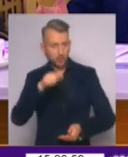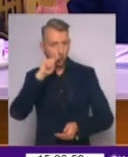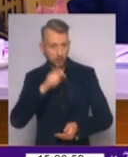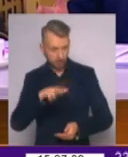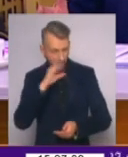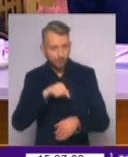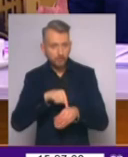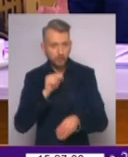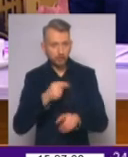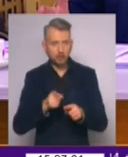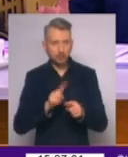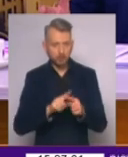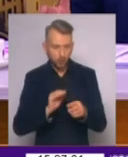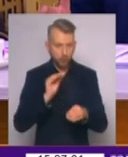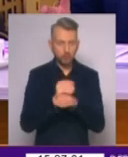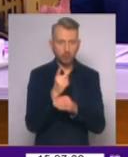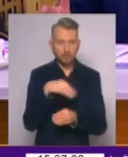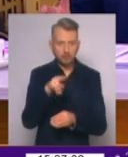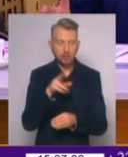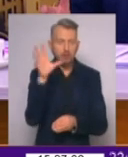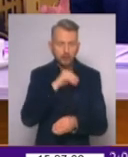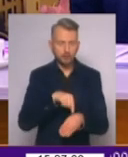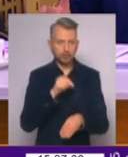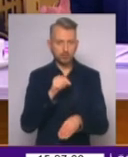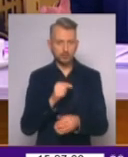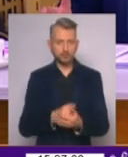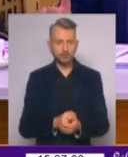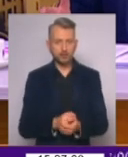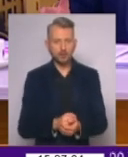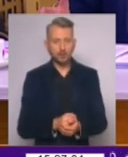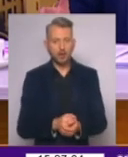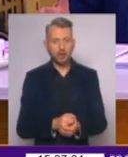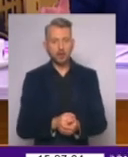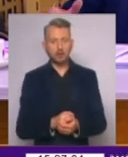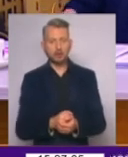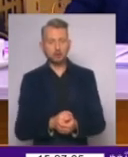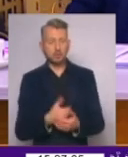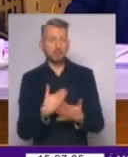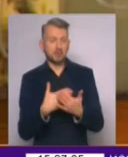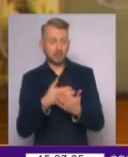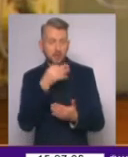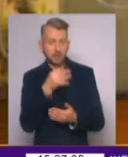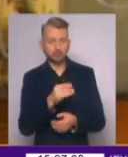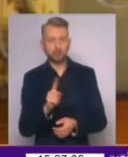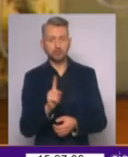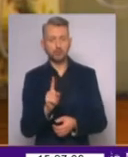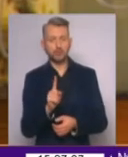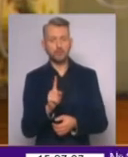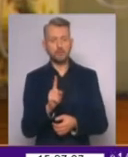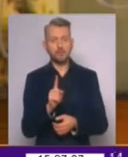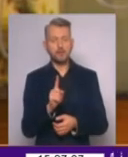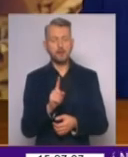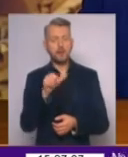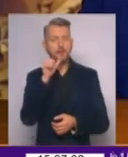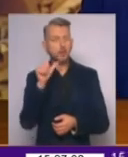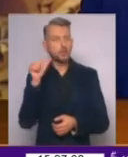громадяни України, цей мільярд? Зразу відчули. Якби ці гроші дійсно дійшли практично. Році, ну, я, як приклад, скажу, що